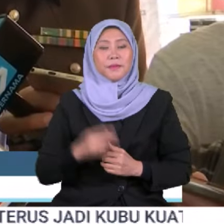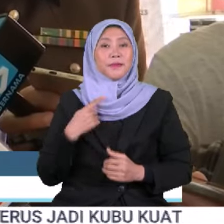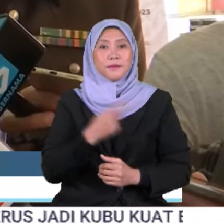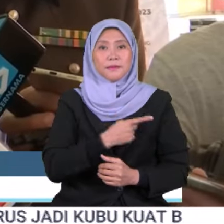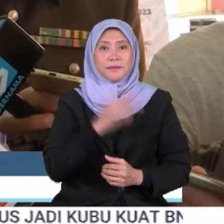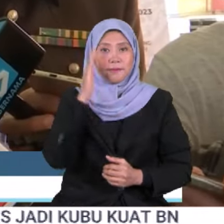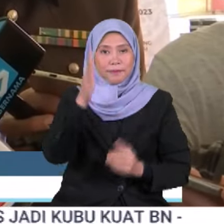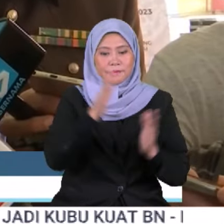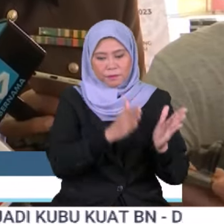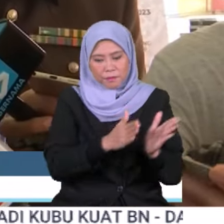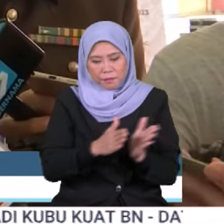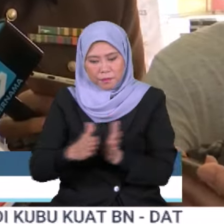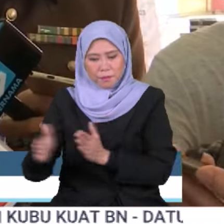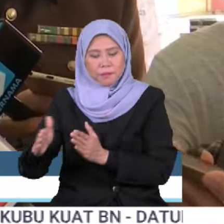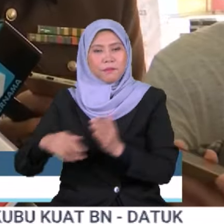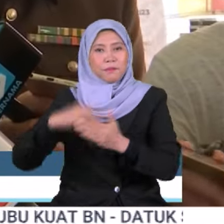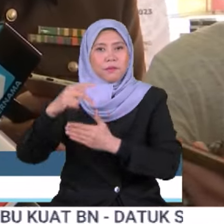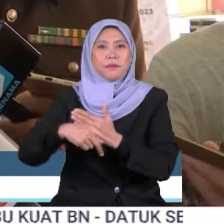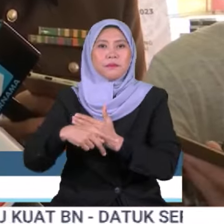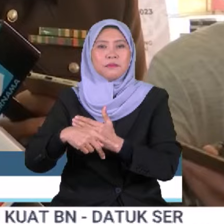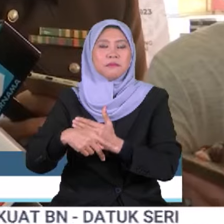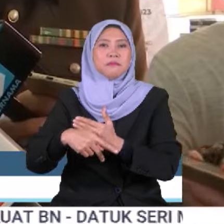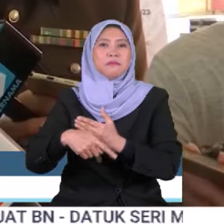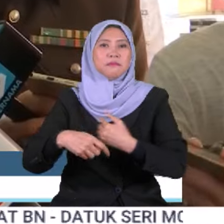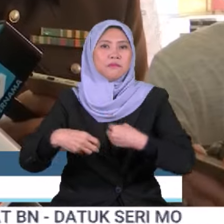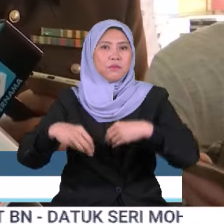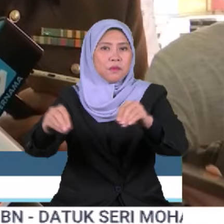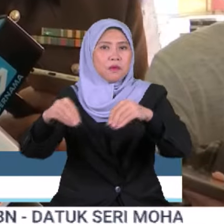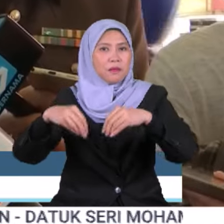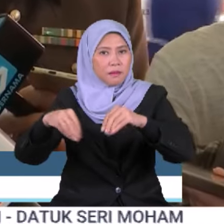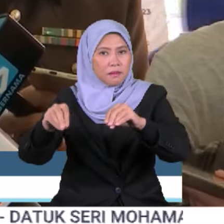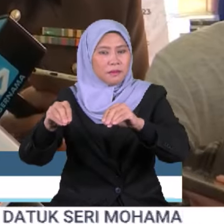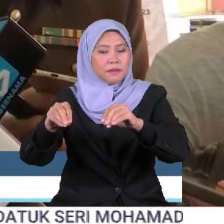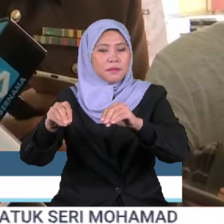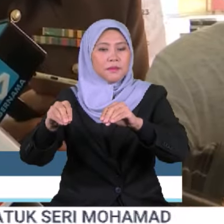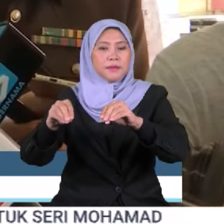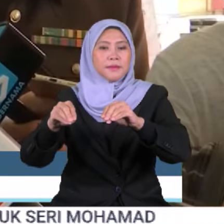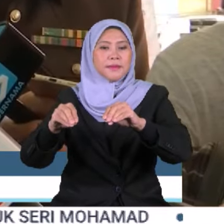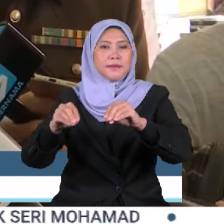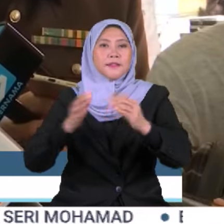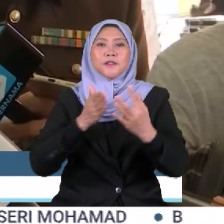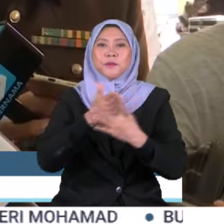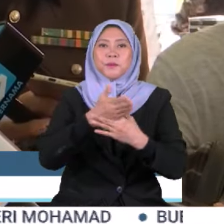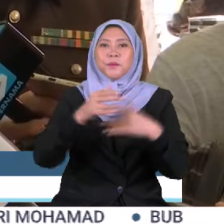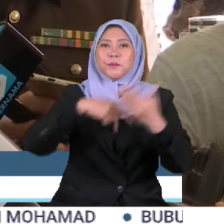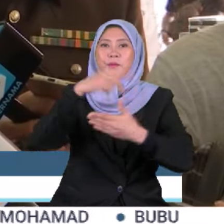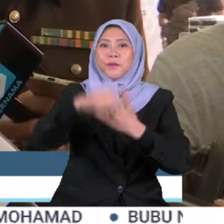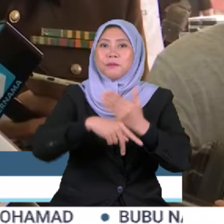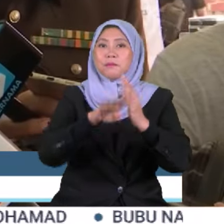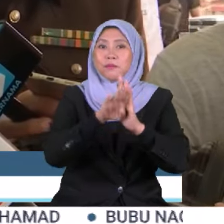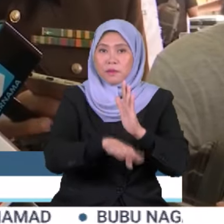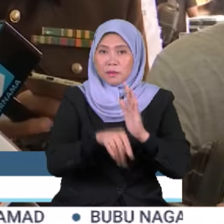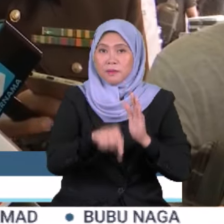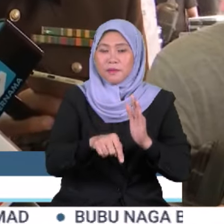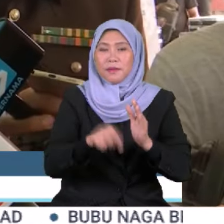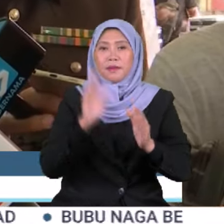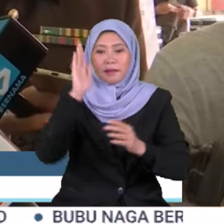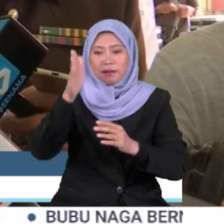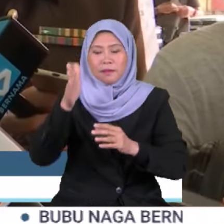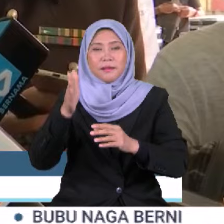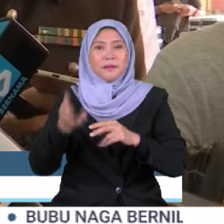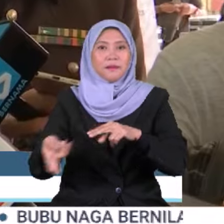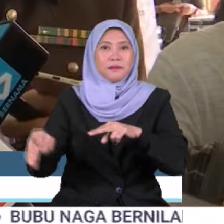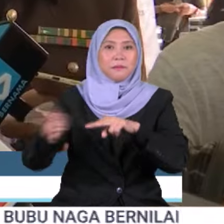menganjurkan melaksanakan pendekatan mitigasi, iaitu melalui program Jualan Rahmah ini kita akan